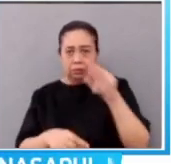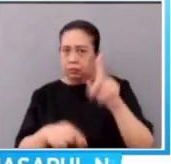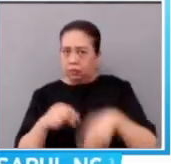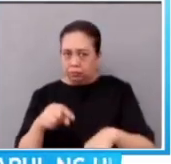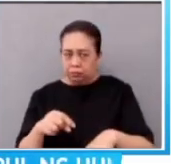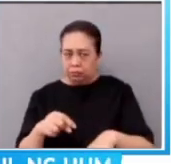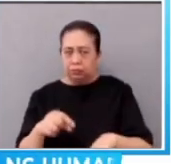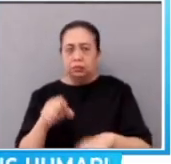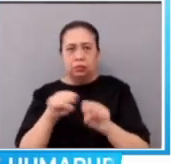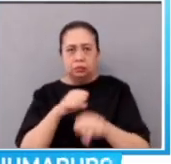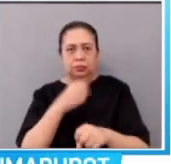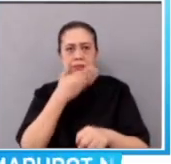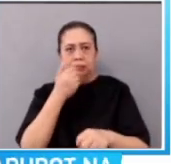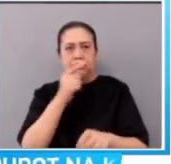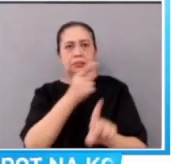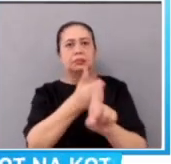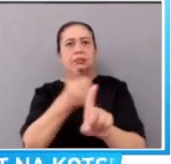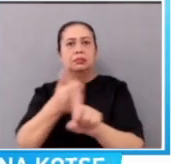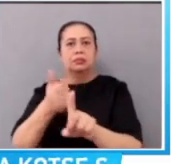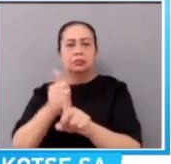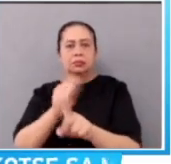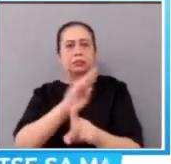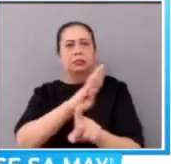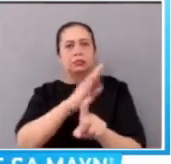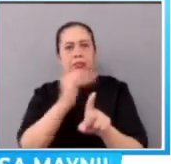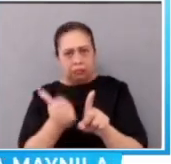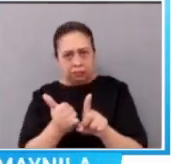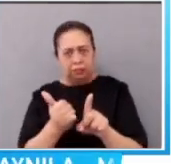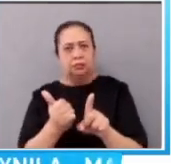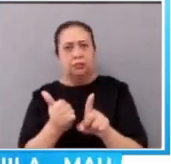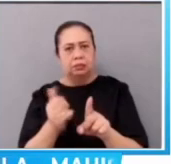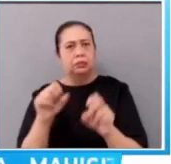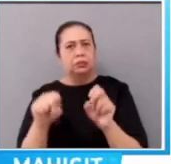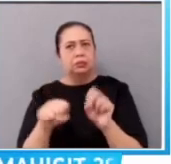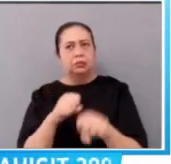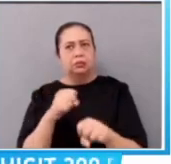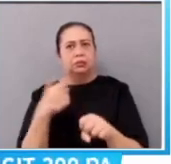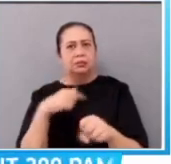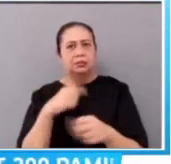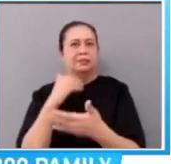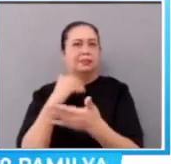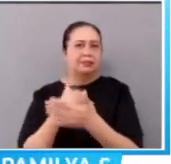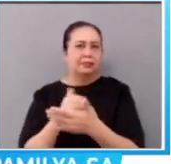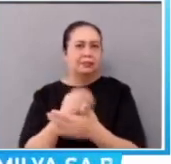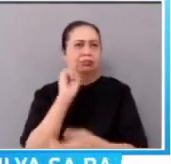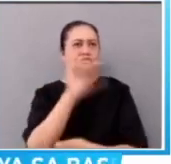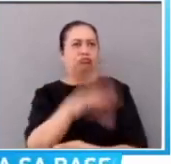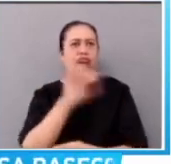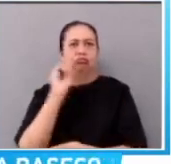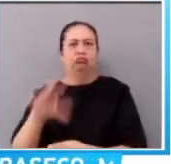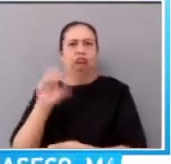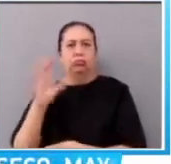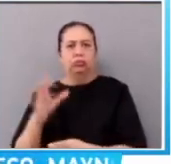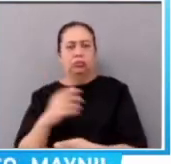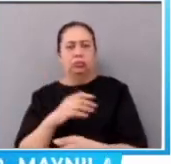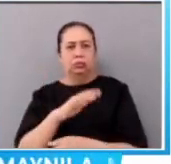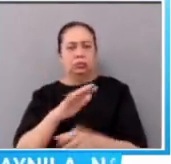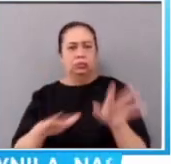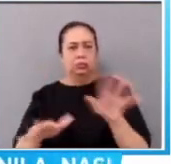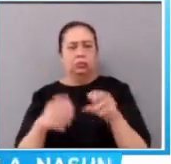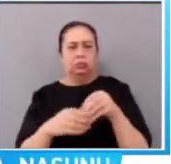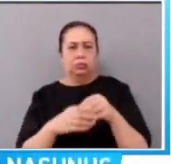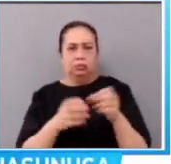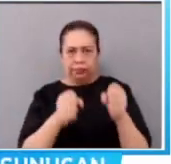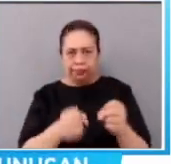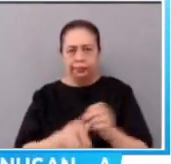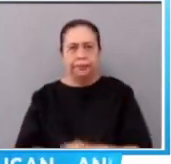po, importante po yung role ng barangay para po maiwasan yung pagtatapon ng basura sa ating esteros. Opo. Mapunta